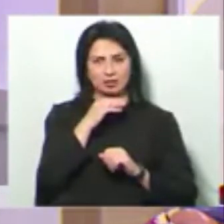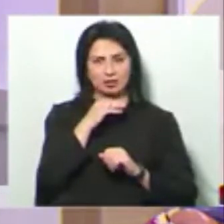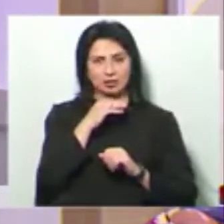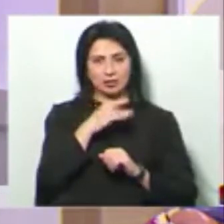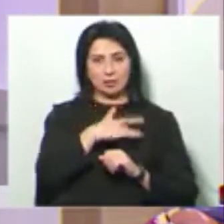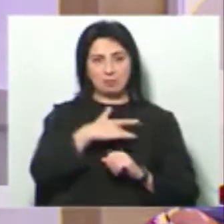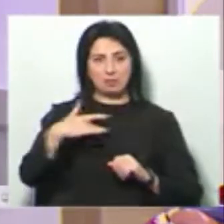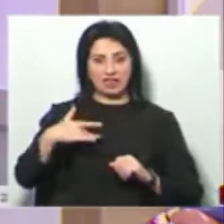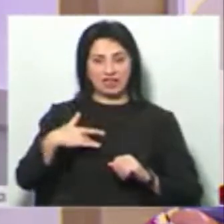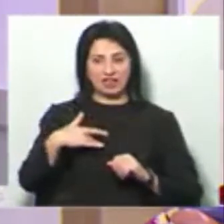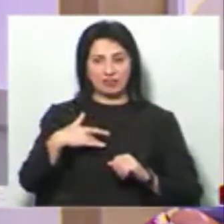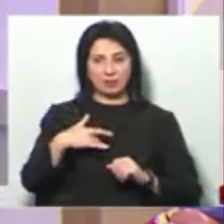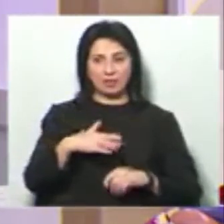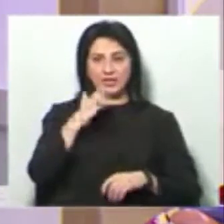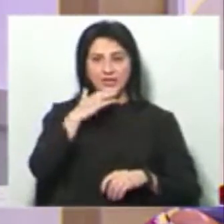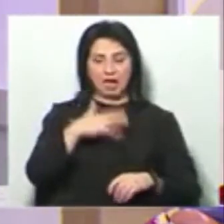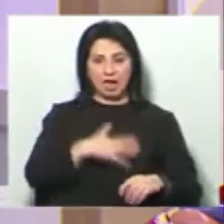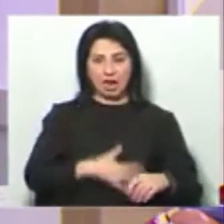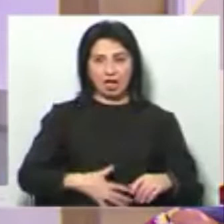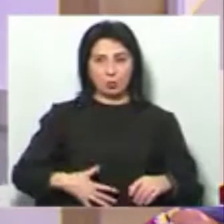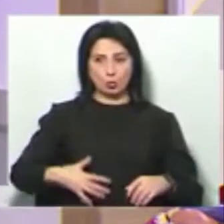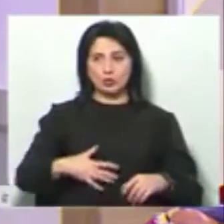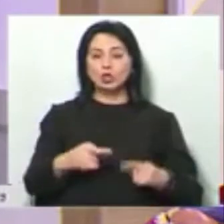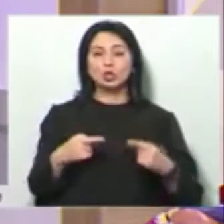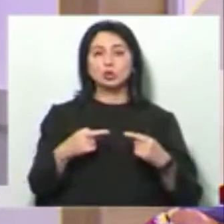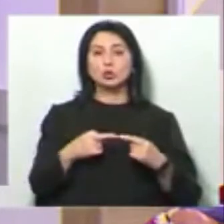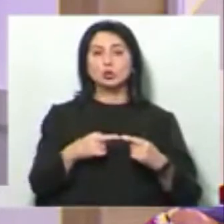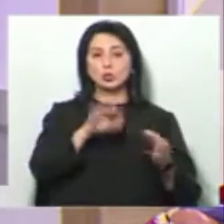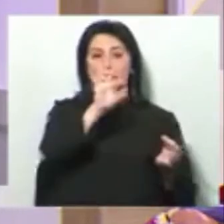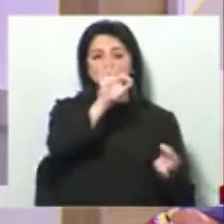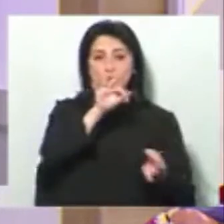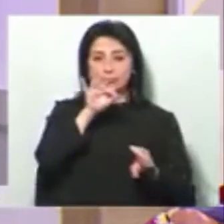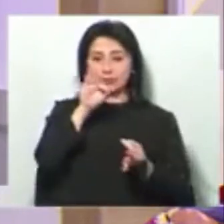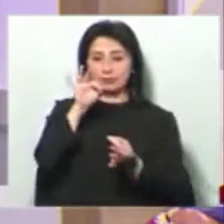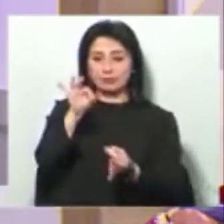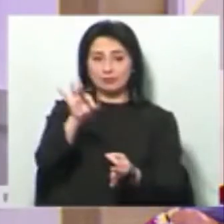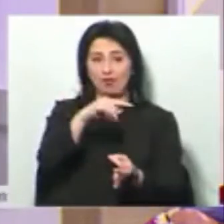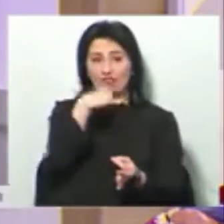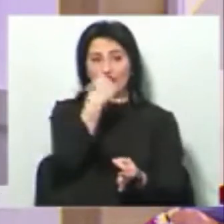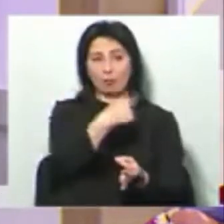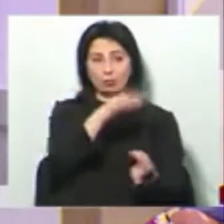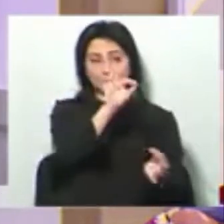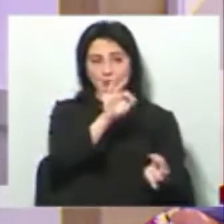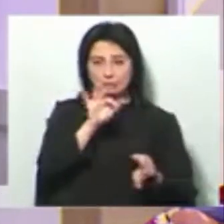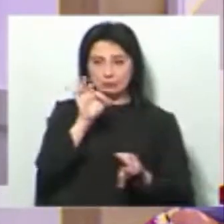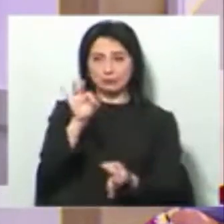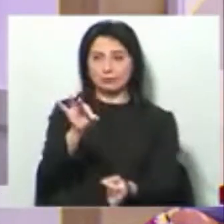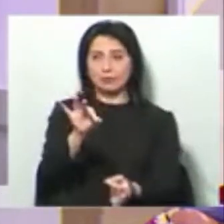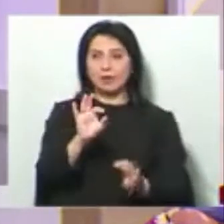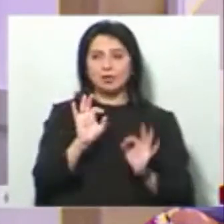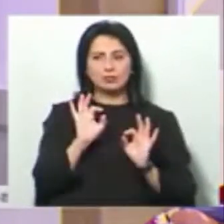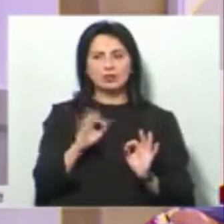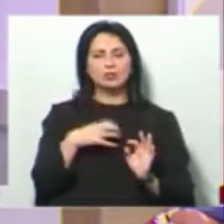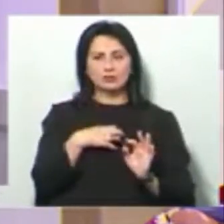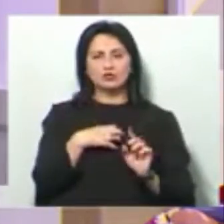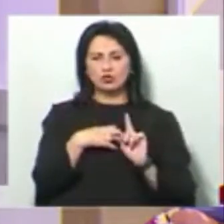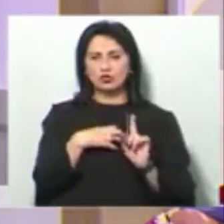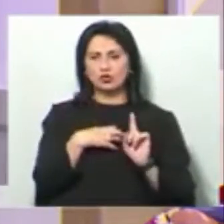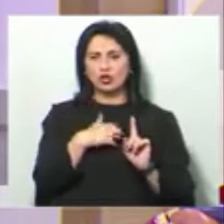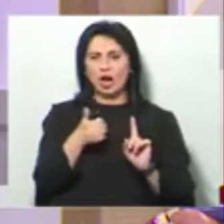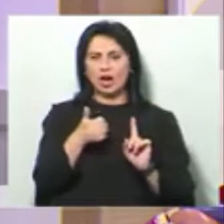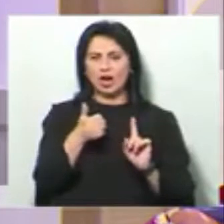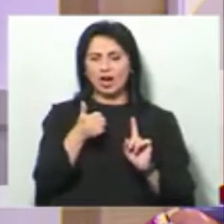ფილტვებში, წყალი მუცელში. Მე ზუსტად ისე გადმოგცემთ, როგორც მაყურებელმა დასვა ეს კითხვა. Ეს ძალიან მნიშვნელოვანია, რომ